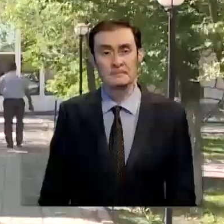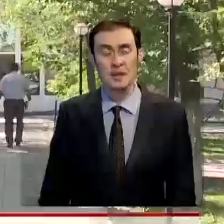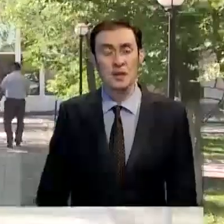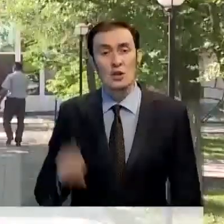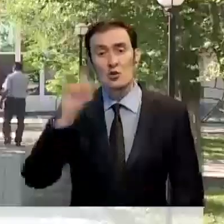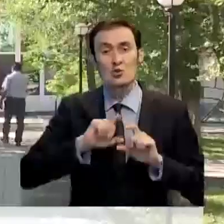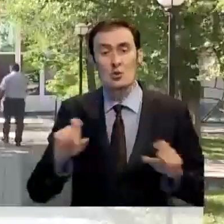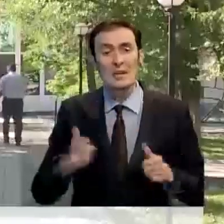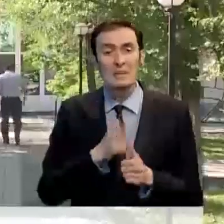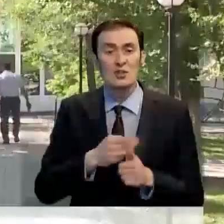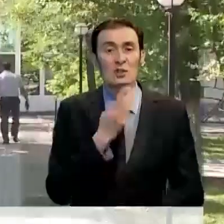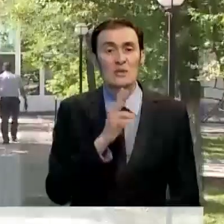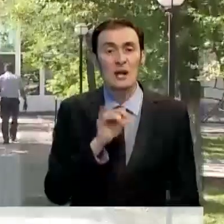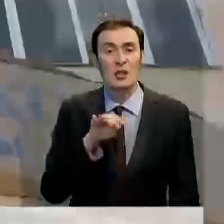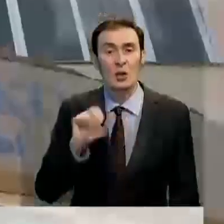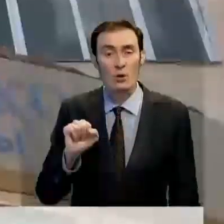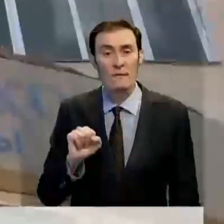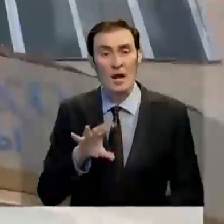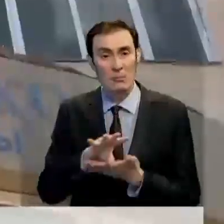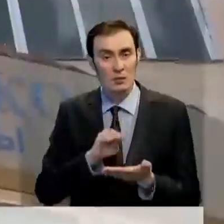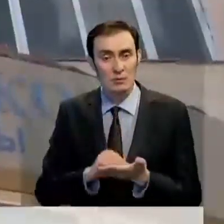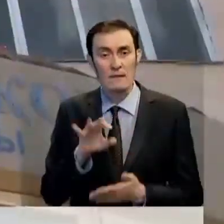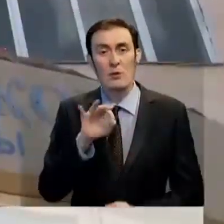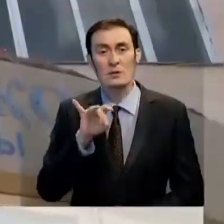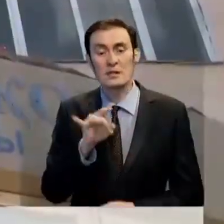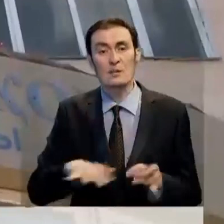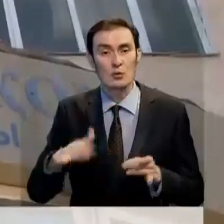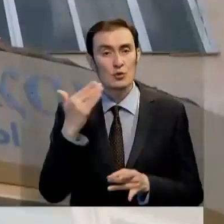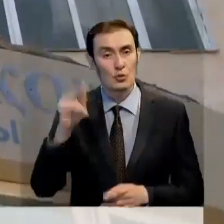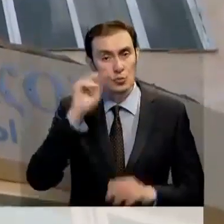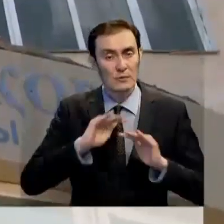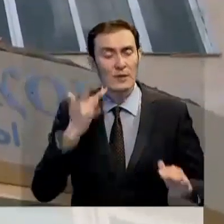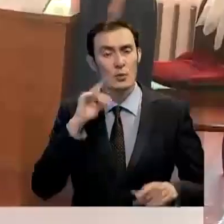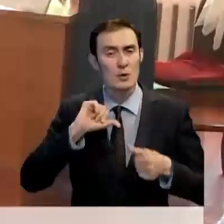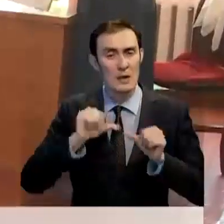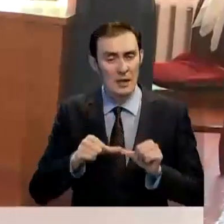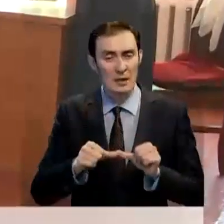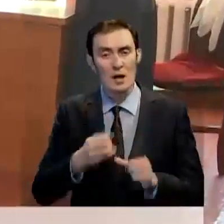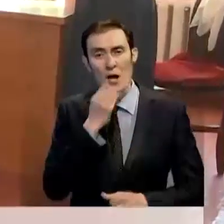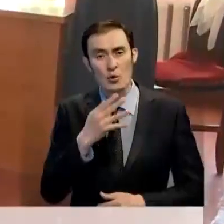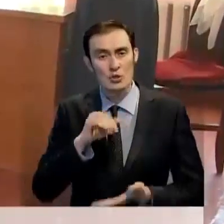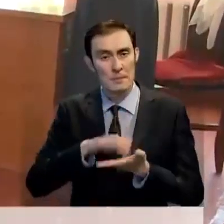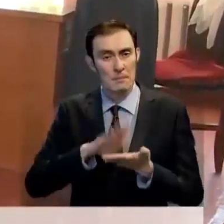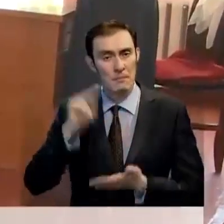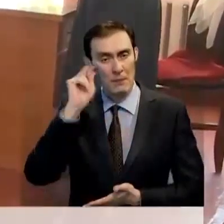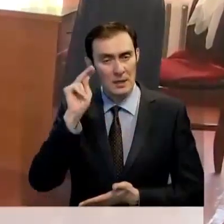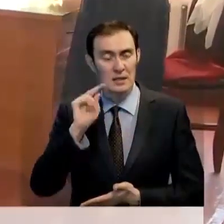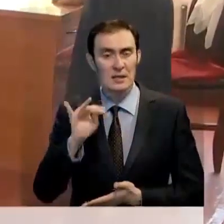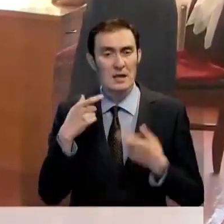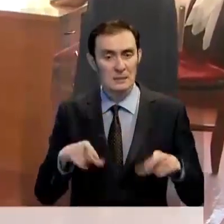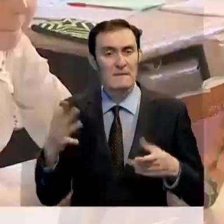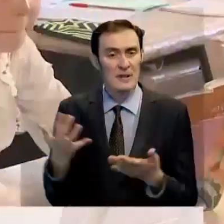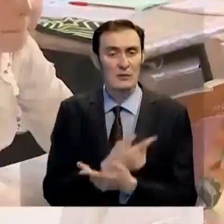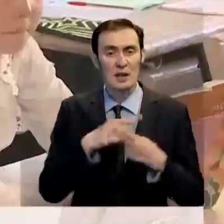Школа имени Шамши Калдаякова – самая образцовая в Отрарском районе. Ее ученики регулярно набирают высокие баллы на ЕНТ и